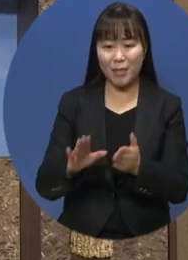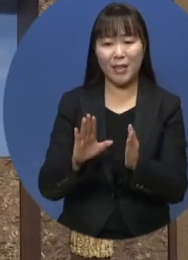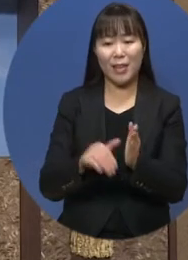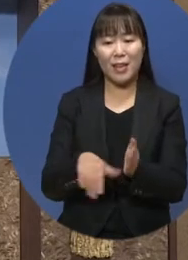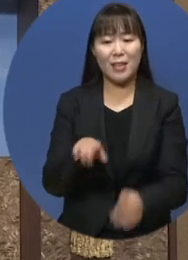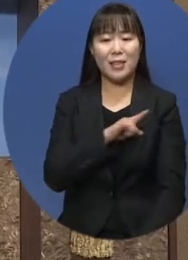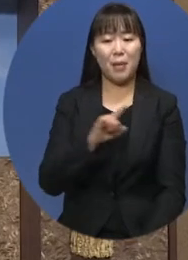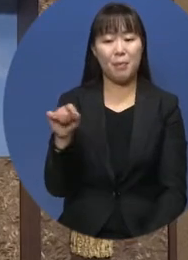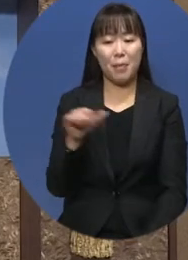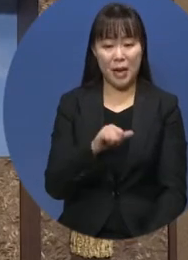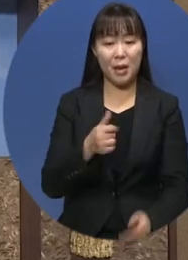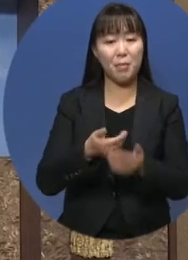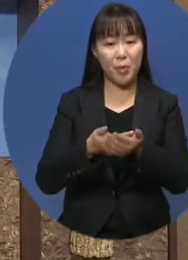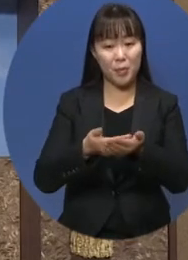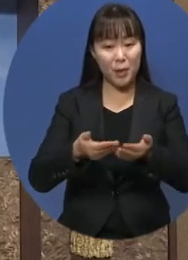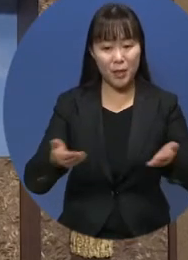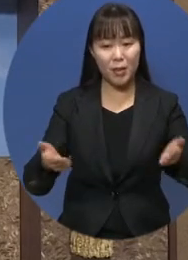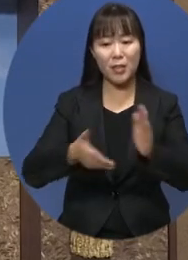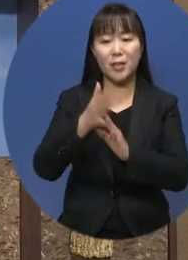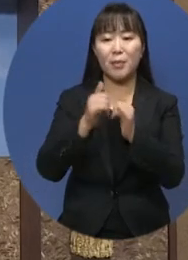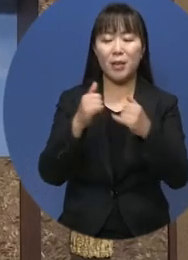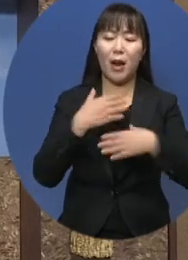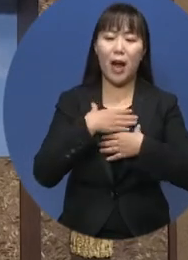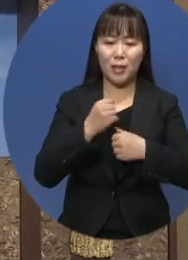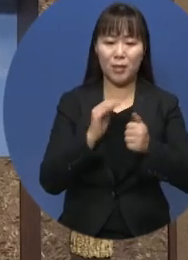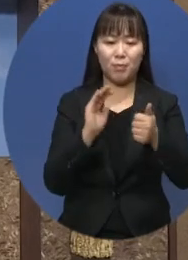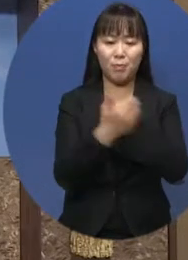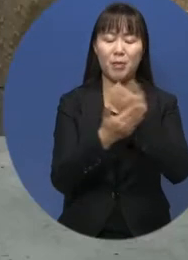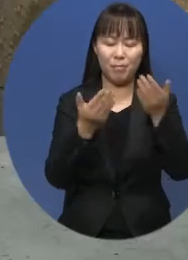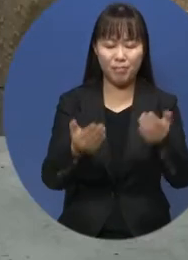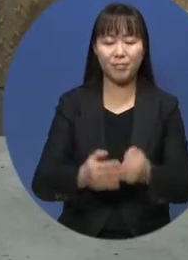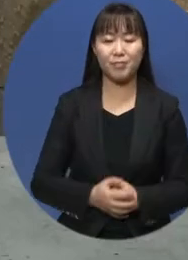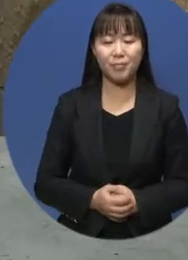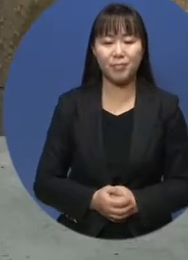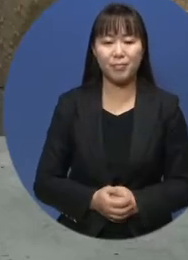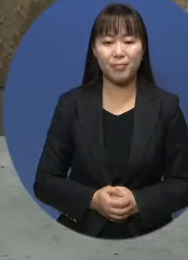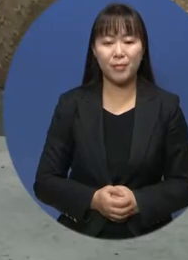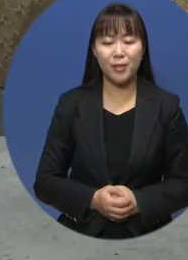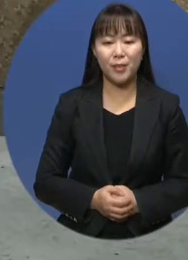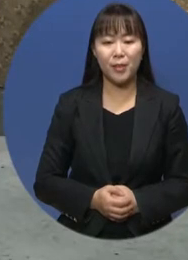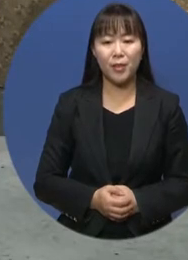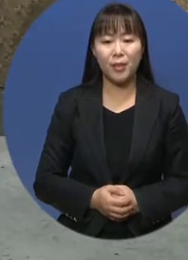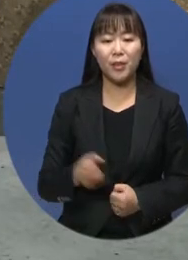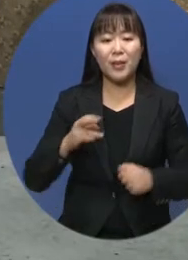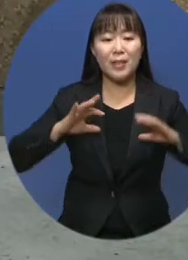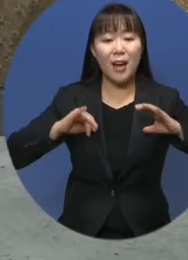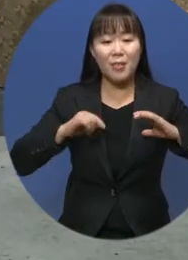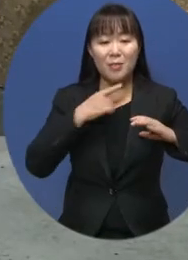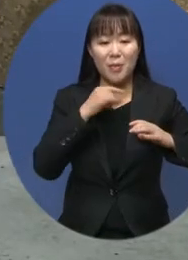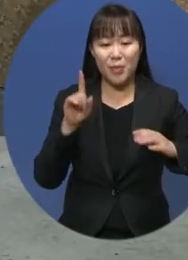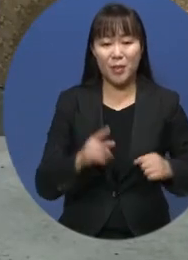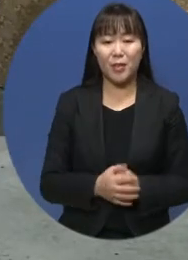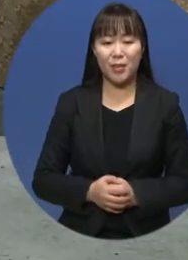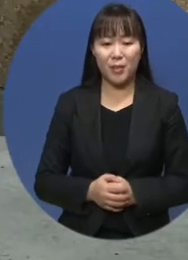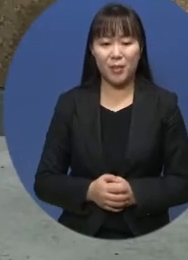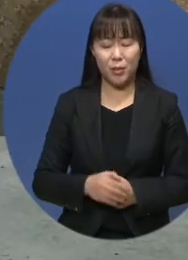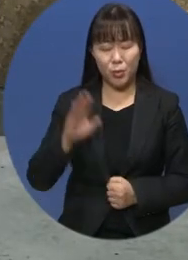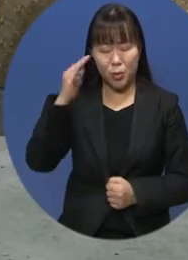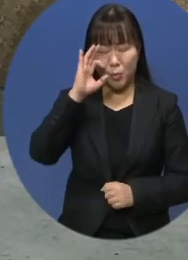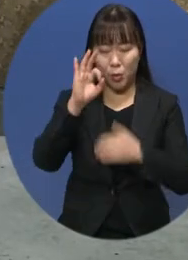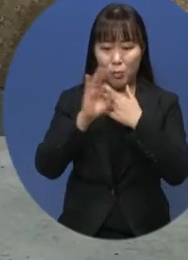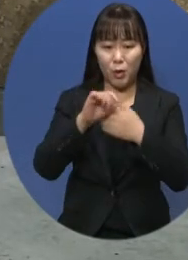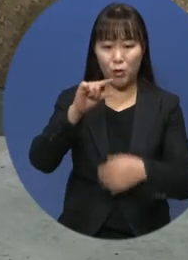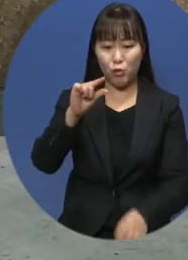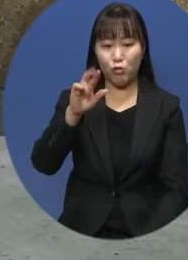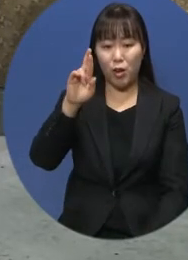가장 빨리 마스크를 부 급해서 시민들의 안전을 챙겼습니다 그래 또 알아 자랑할 것은 예 요즘 어디 가시면